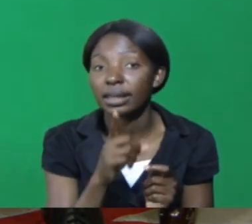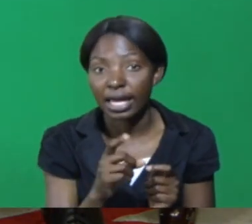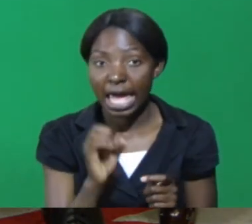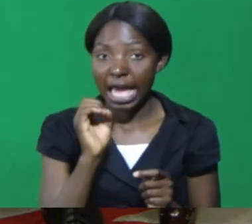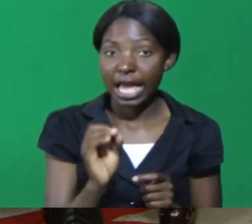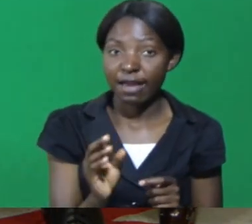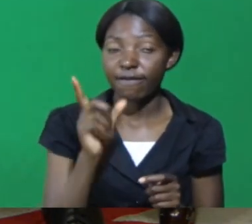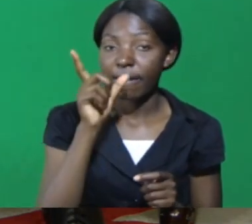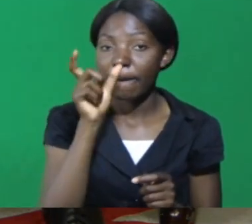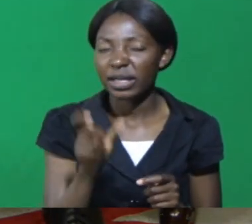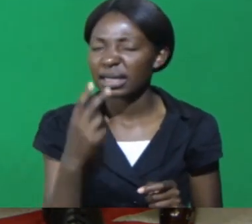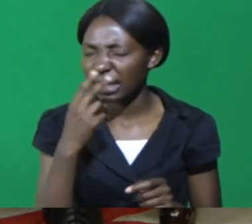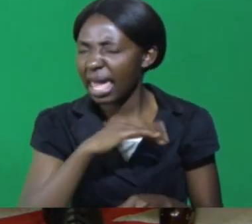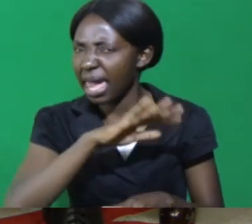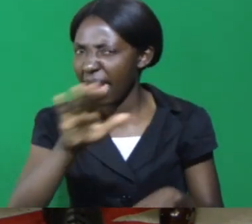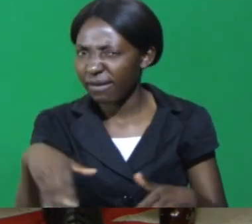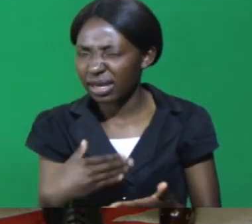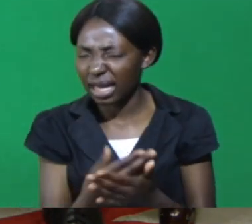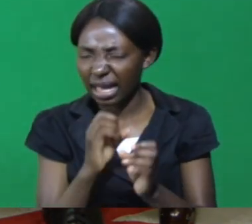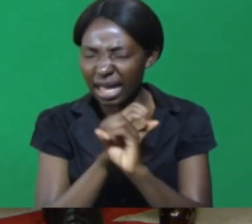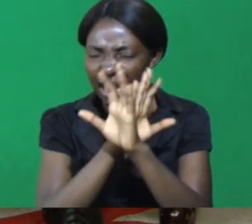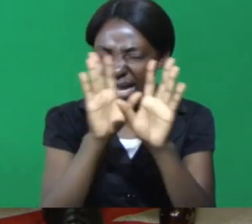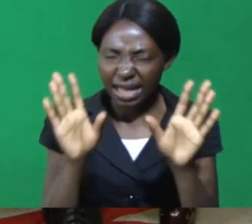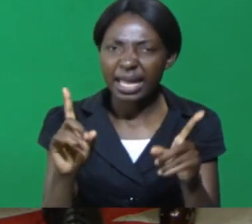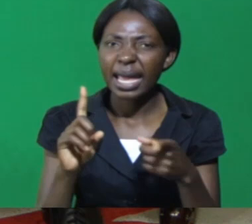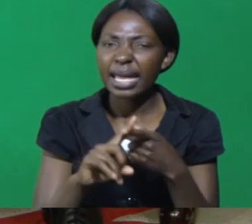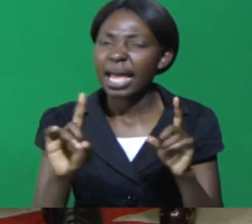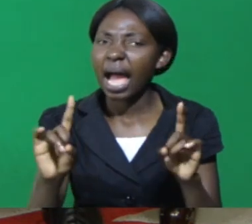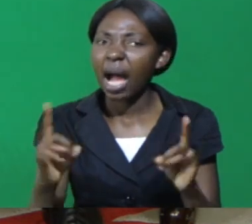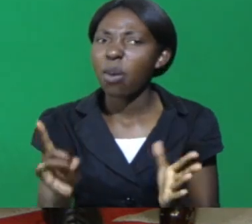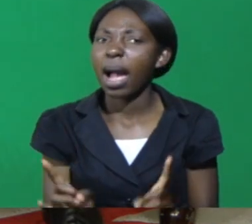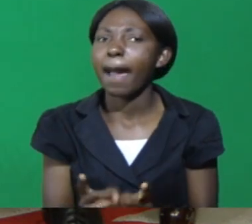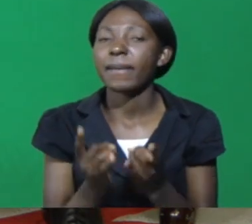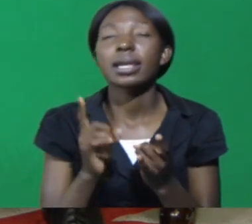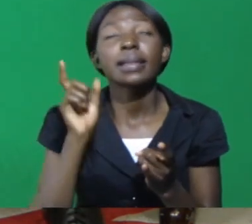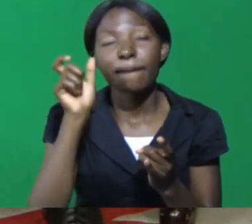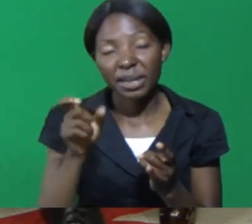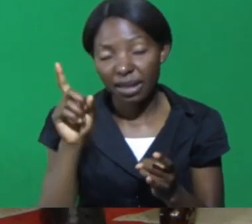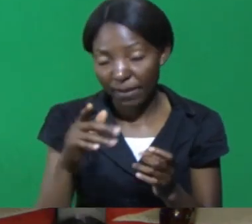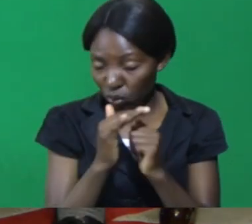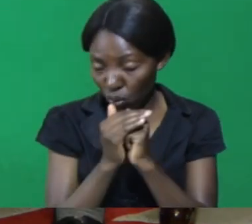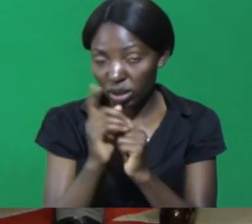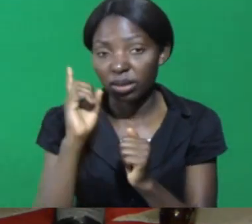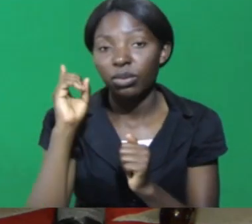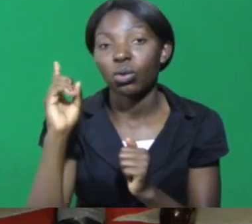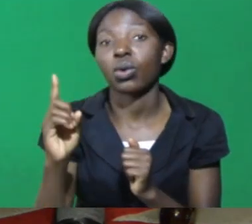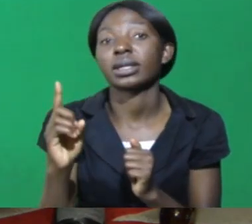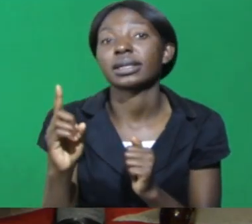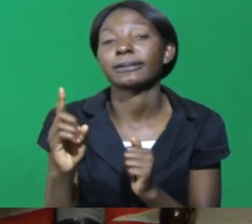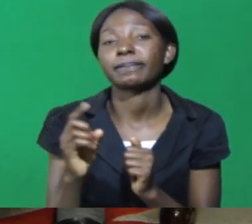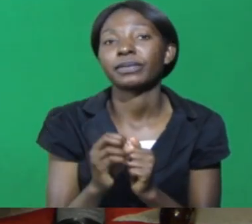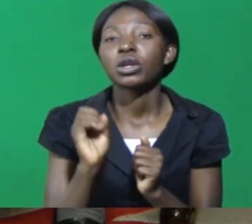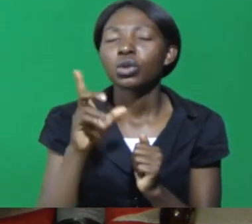aona zvese izvi nekuzadzisika kwazvo ngaanamate Mwari pastor. Saka vateereri munhu ngaanamate